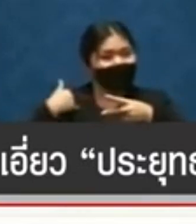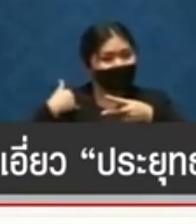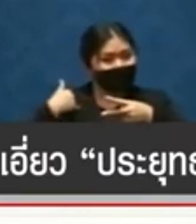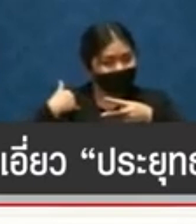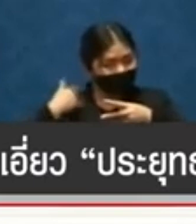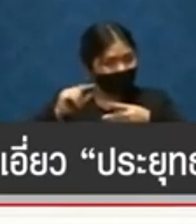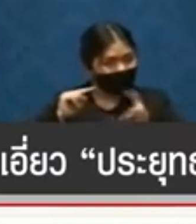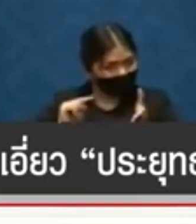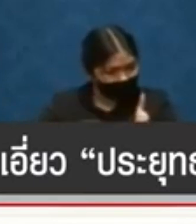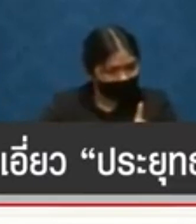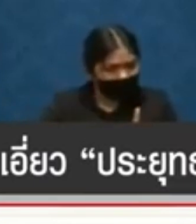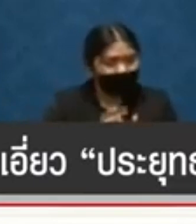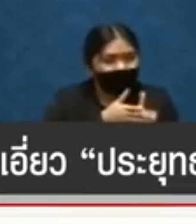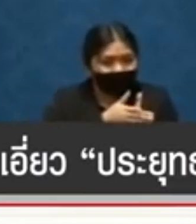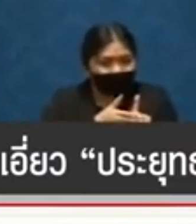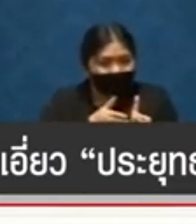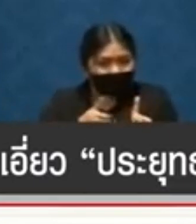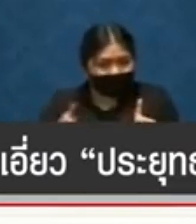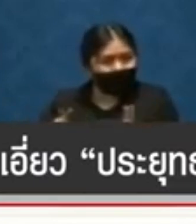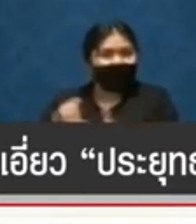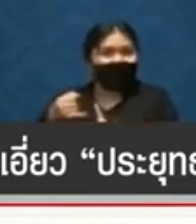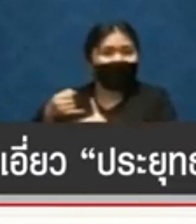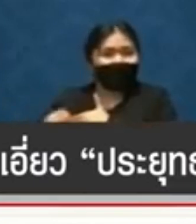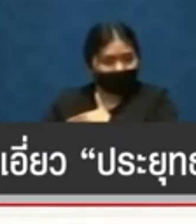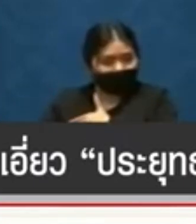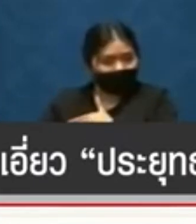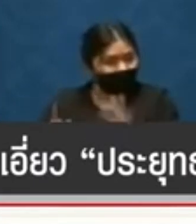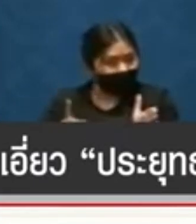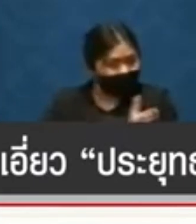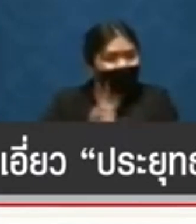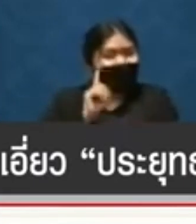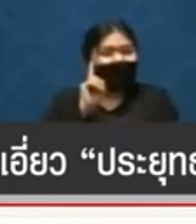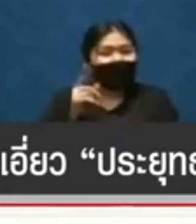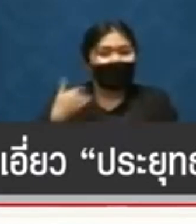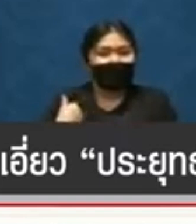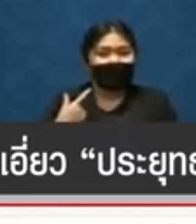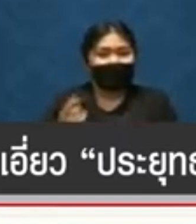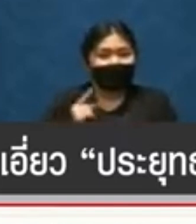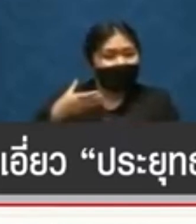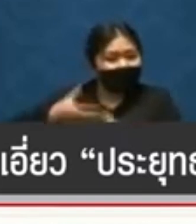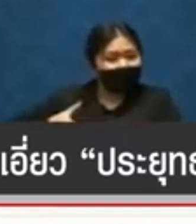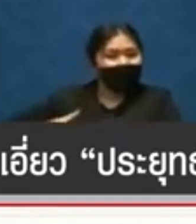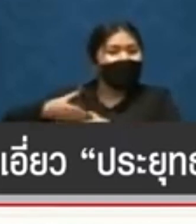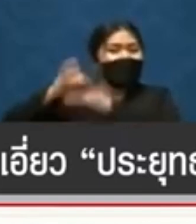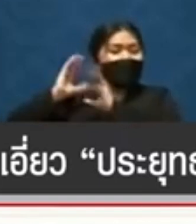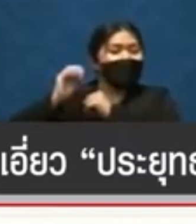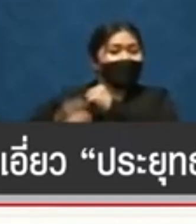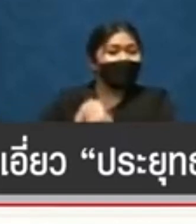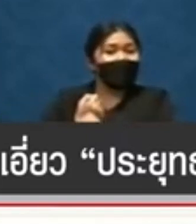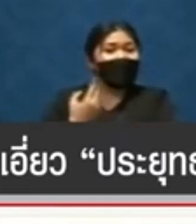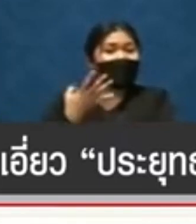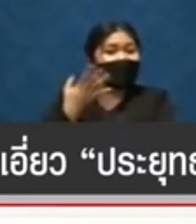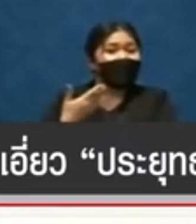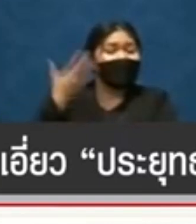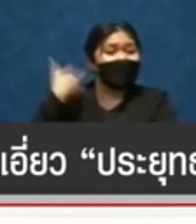ยาบ้ากระบวนการทำแบบนี้มาตั้งแต่ปี 50ในนาม 3บริษัทเป็นการอำพรางเงินผิดกฎหมายตกแต่งกิจการ